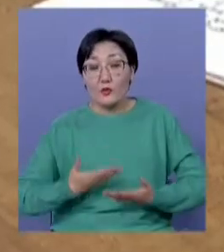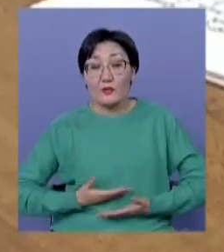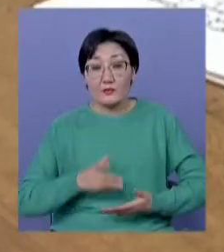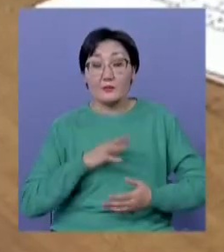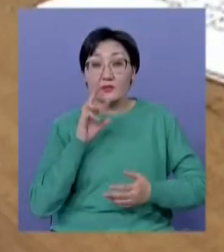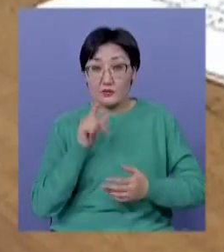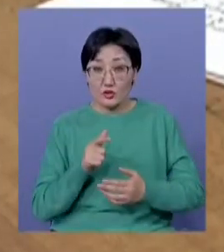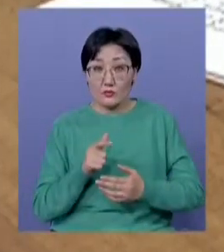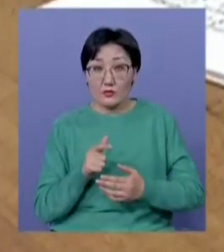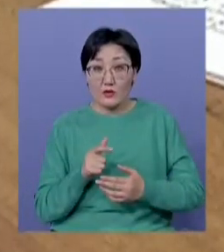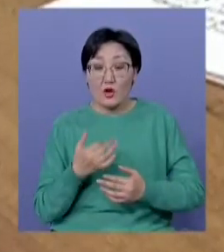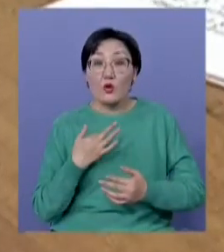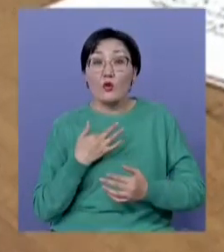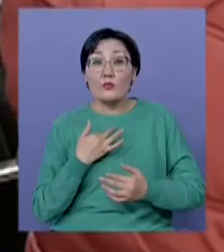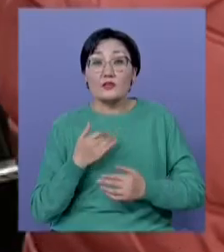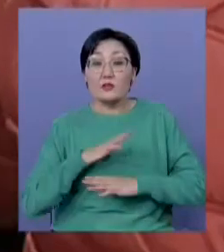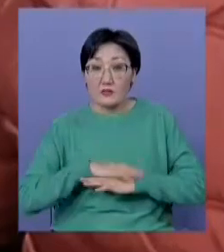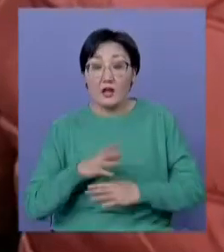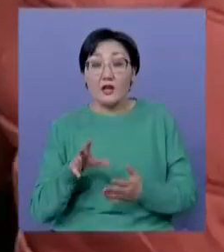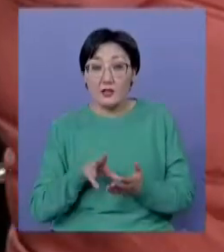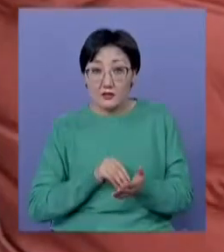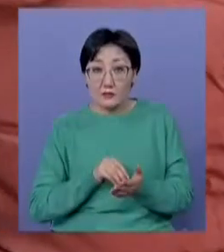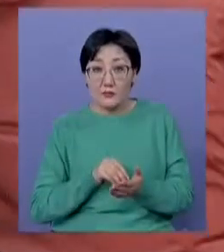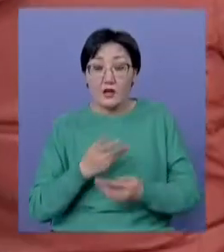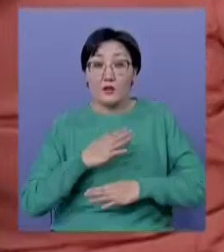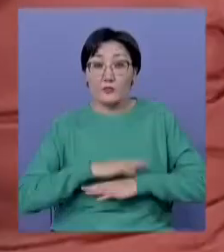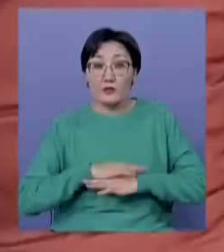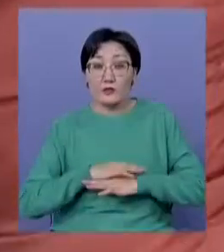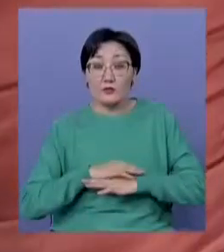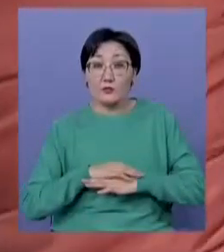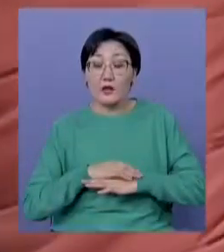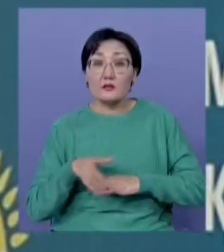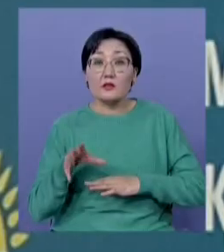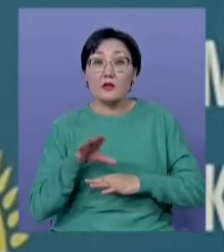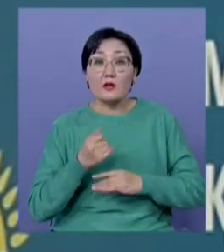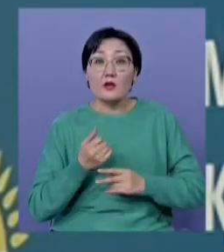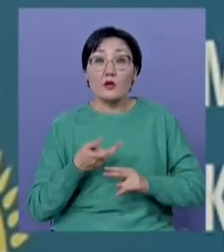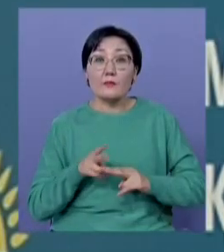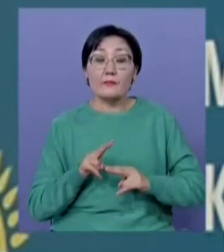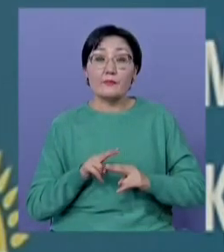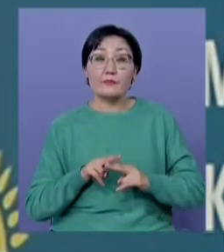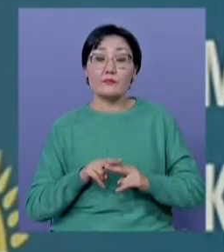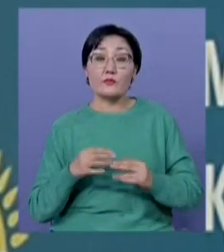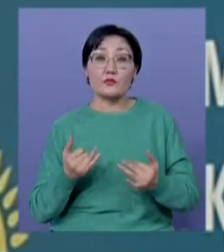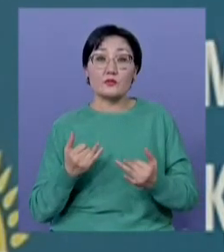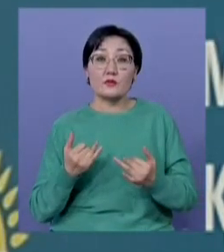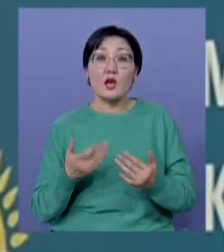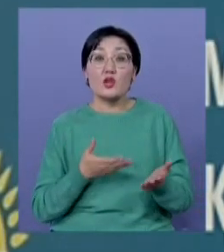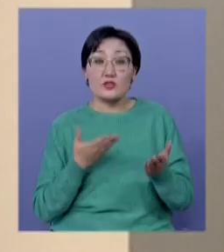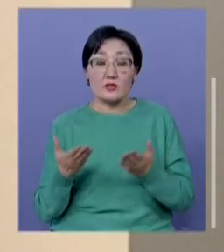тәртіп алмаса ол болмайды негізі. Тәртіпке бас игеннің бәрі құл емес дейді, бауыржан момышұлы. Бүгін